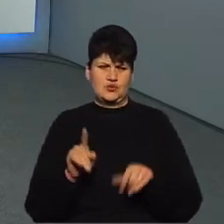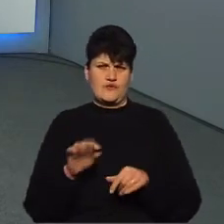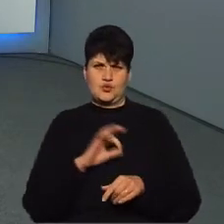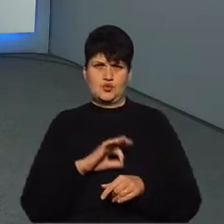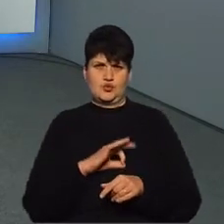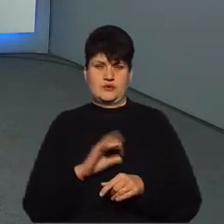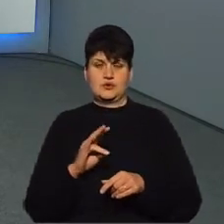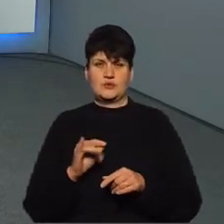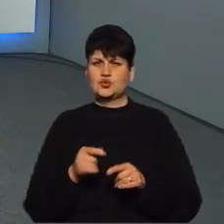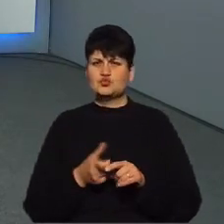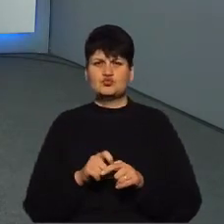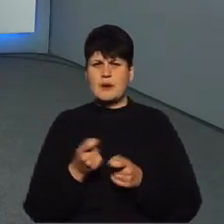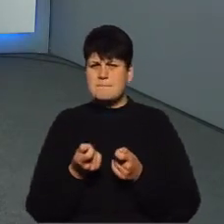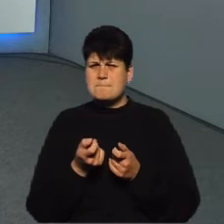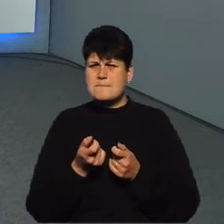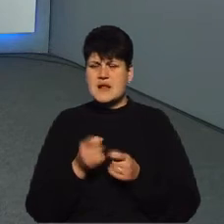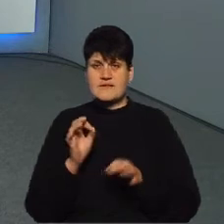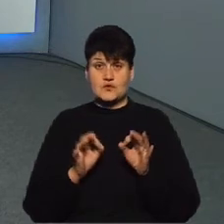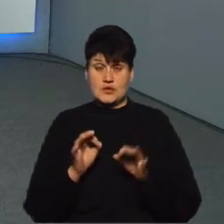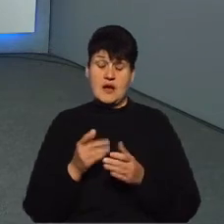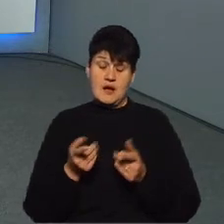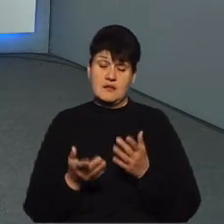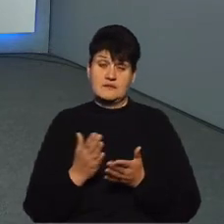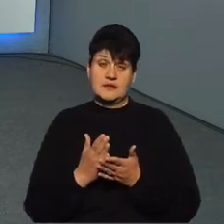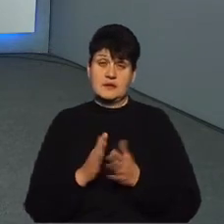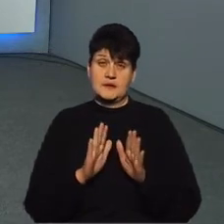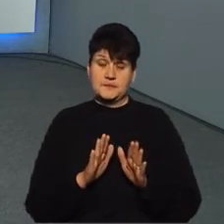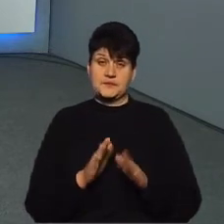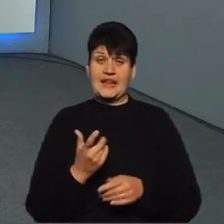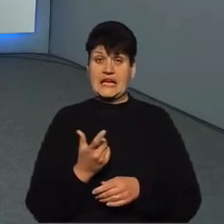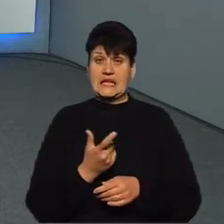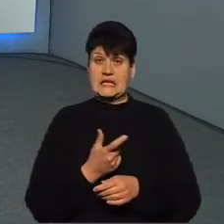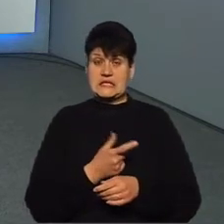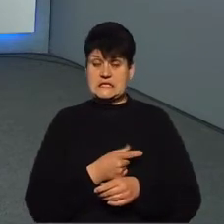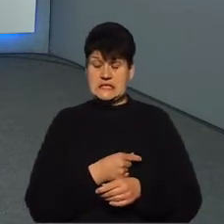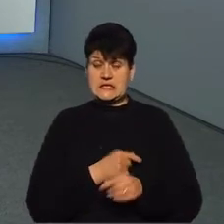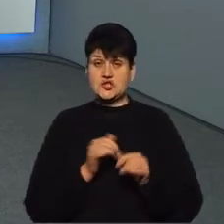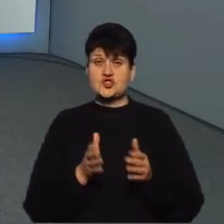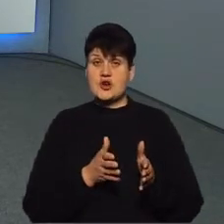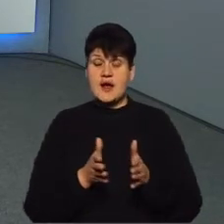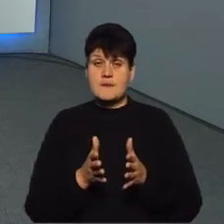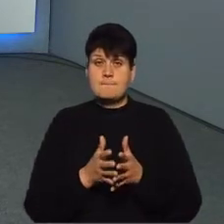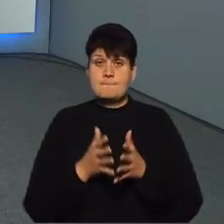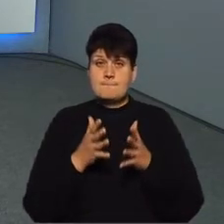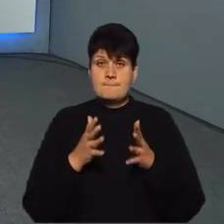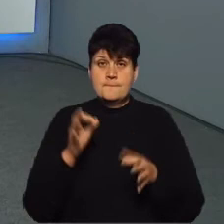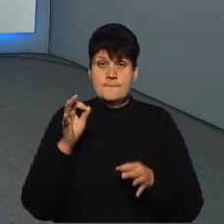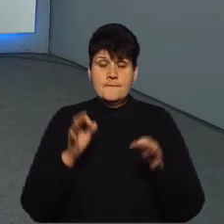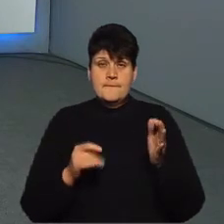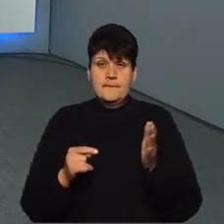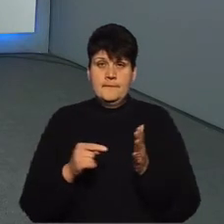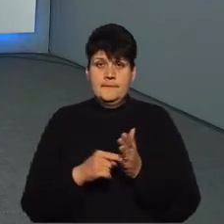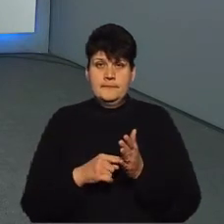дуже-дуже маленький відсоток, але він присутній. На ін'єкційний шлях більше відсотку прилягає на людей,